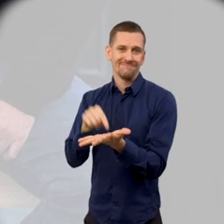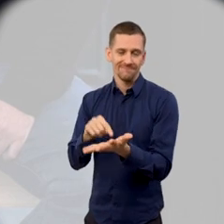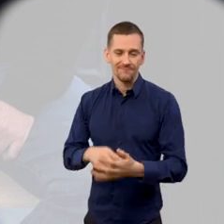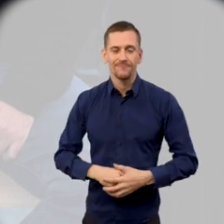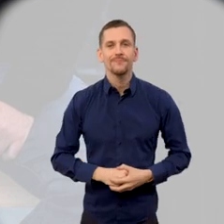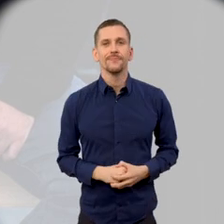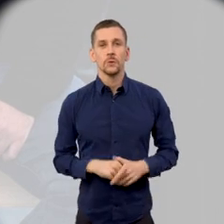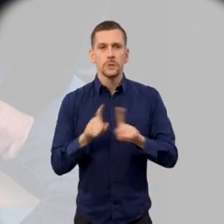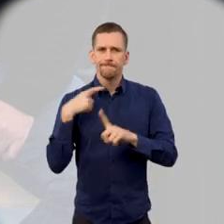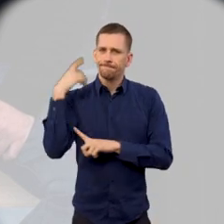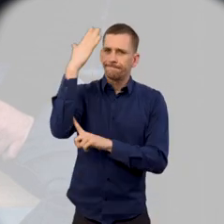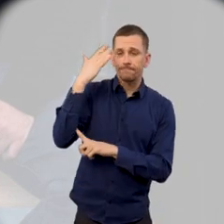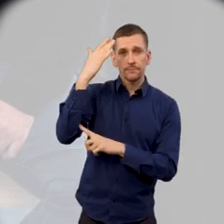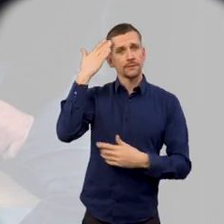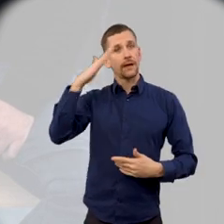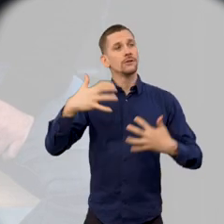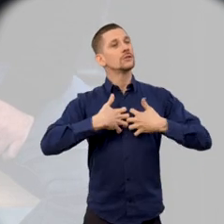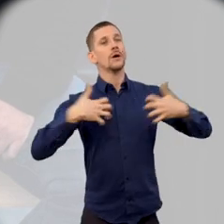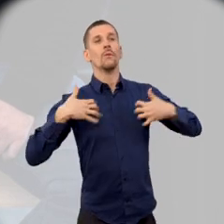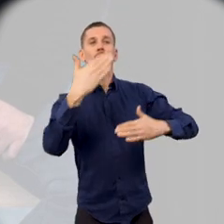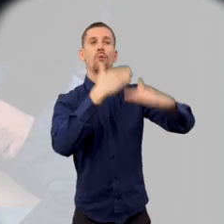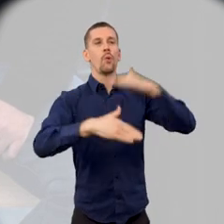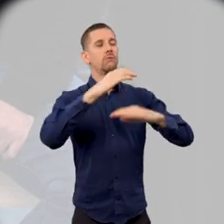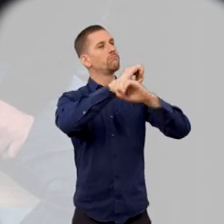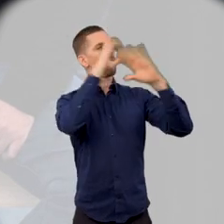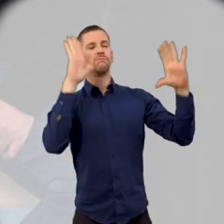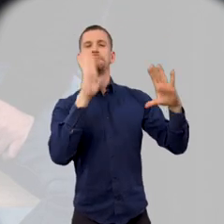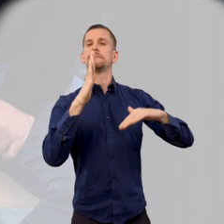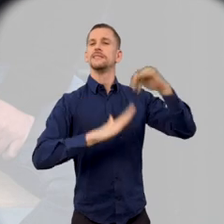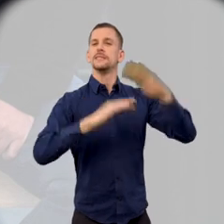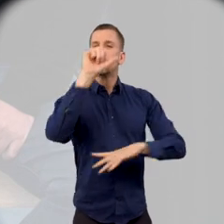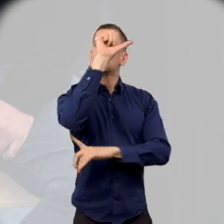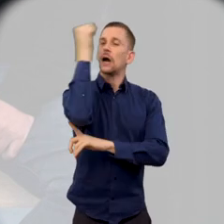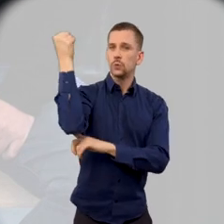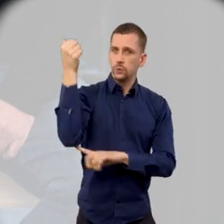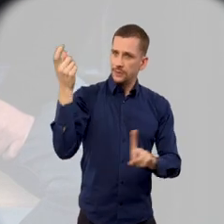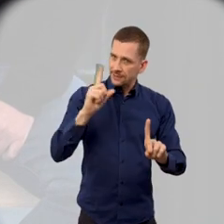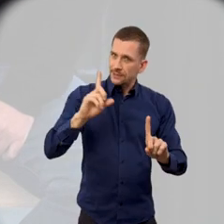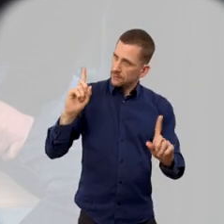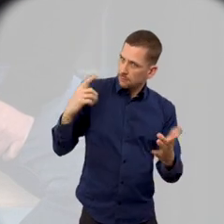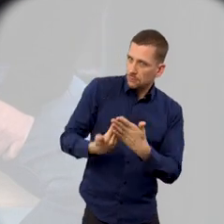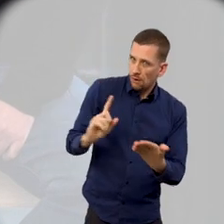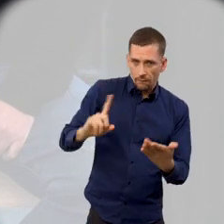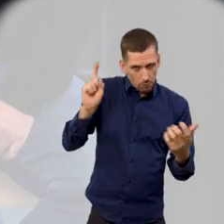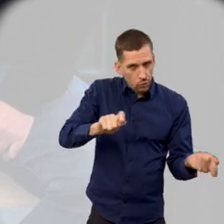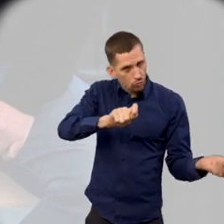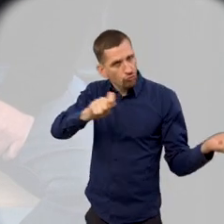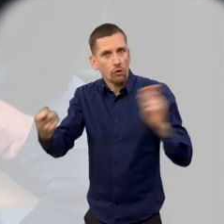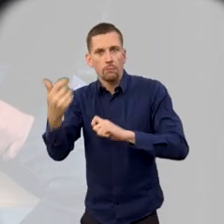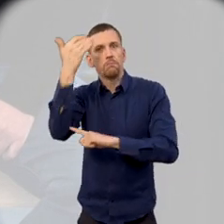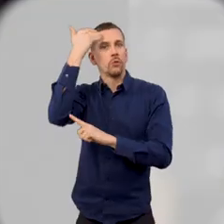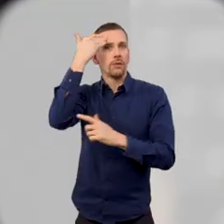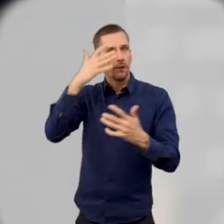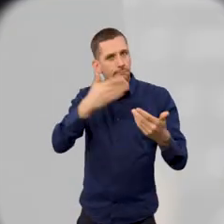de programmation, justement. On se dit, mais ça, c'est... Il y a le côté où on se dit, c'est un métier de garçon, c'est pas fait pour moi, je vais pas m'y sentir